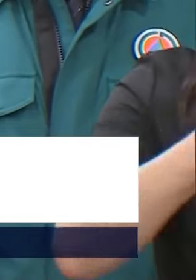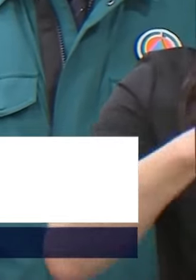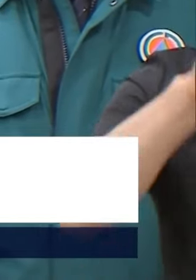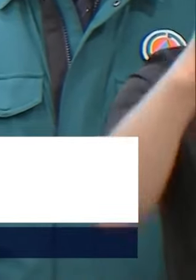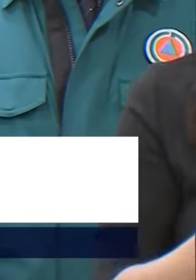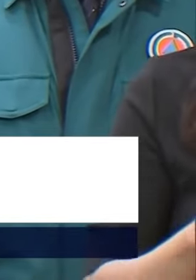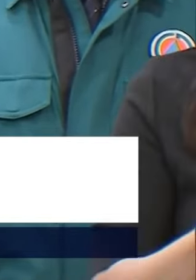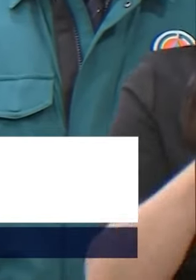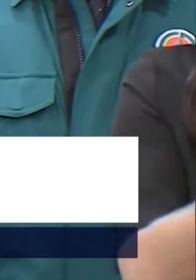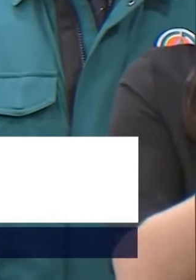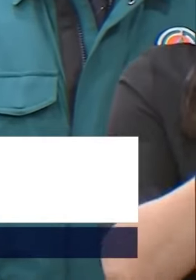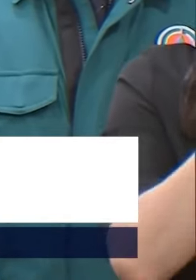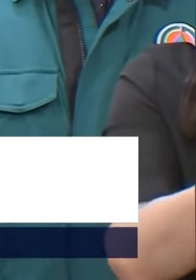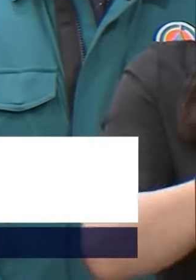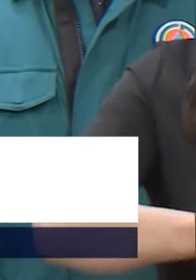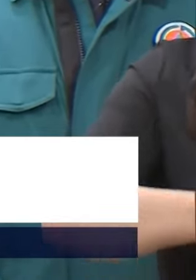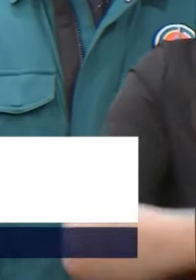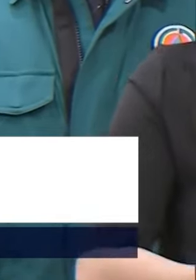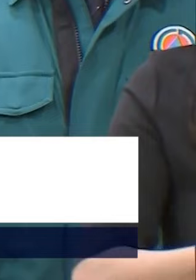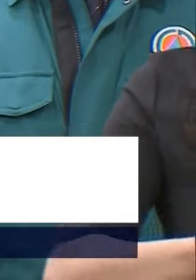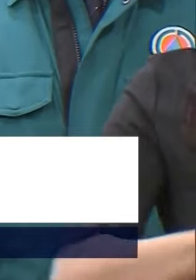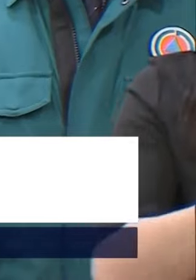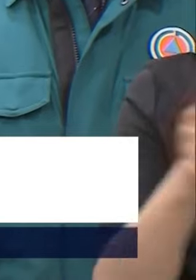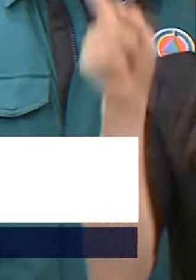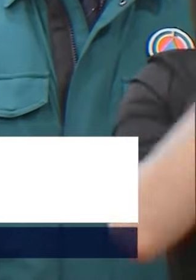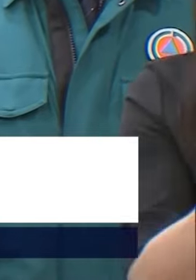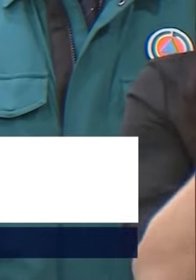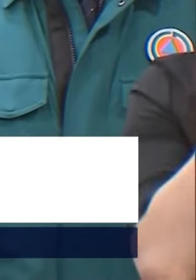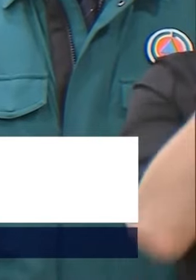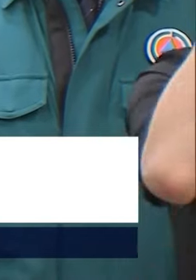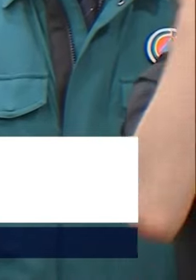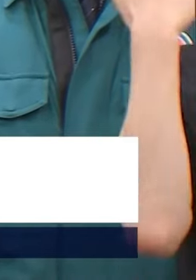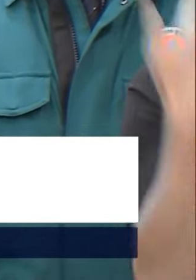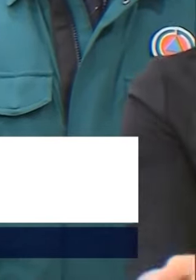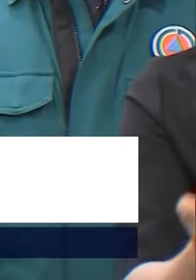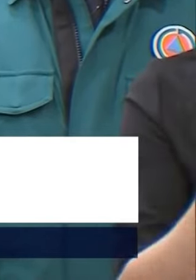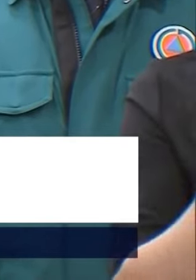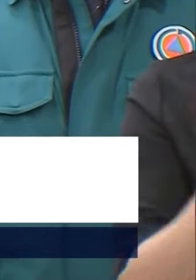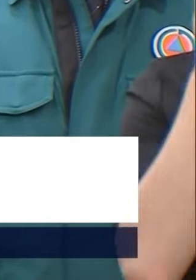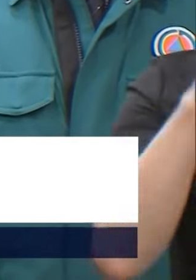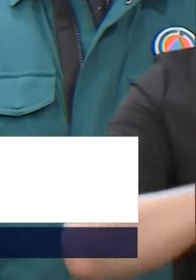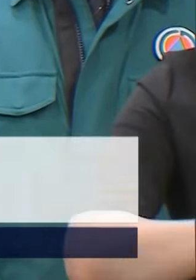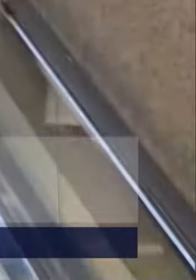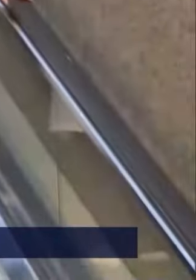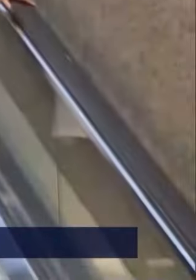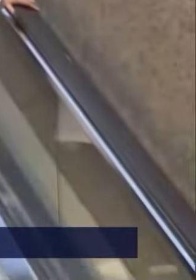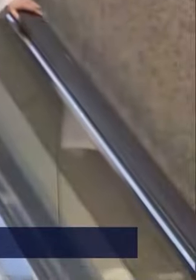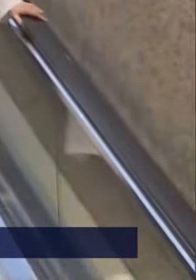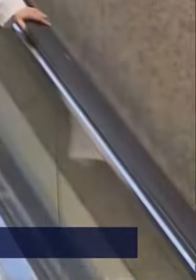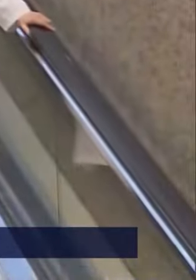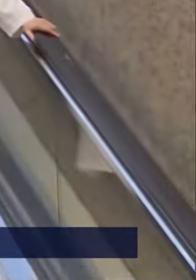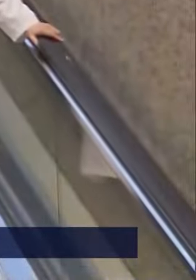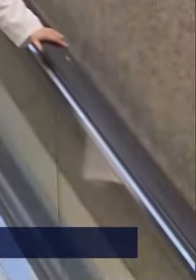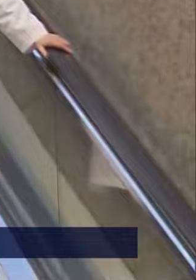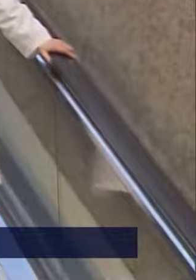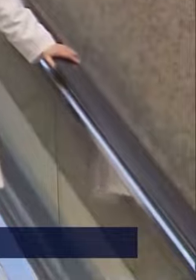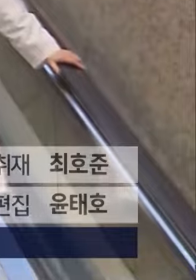포함해 어떤 불이익도 없을 거라고 다시 한번 분명하게 약속드립니다.